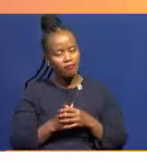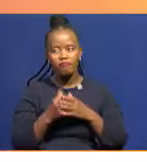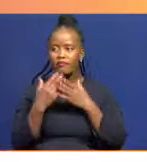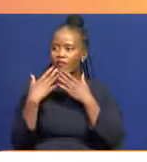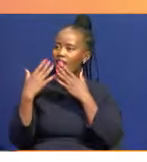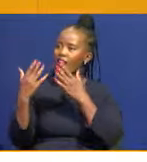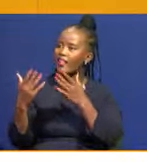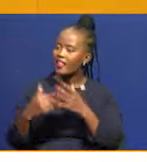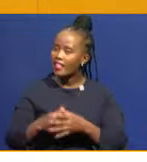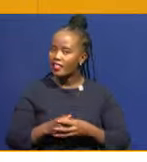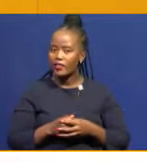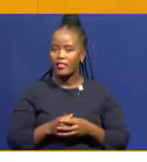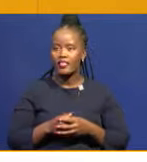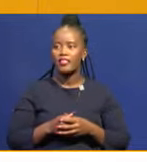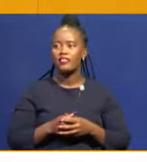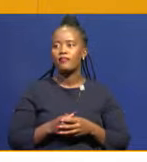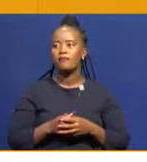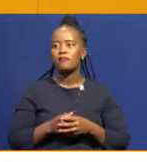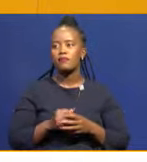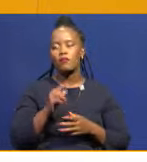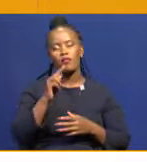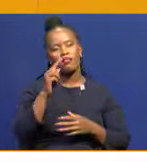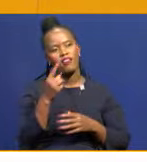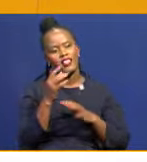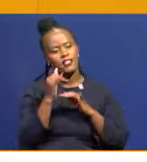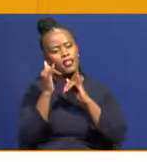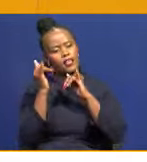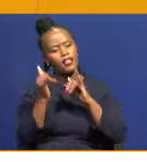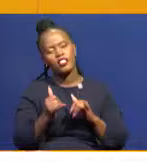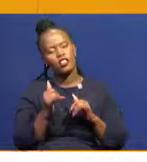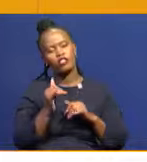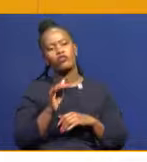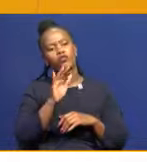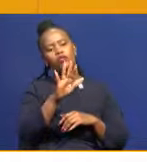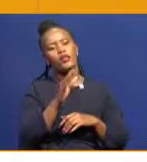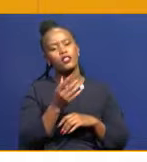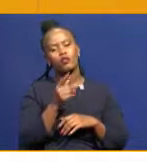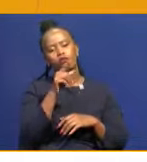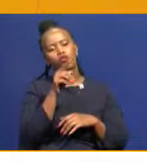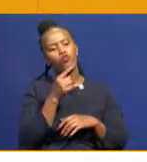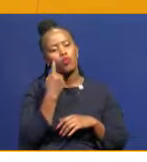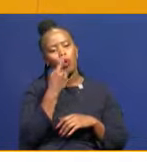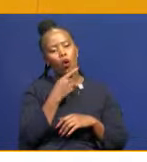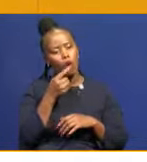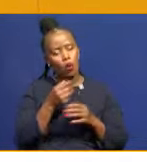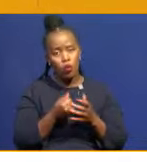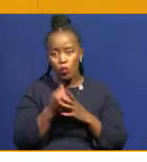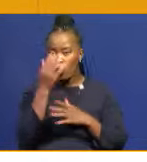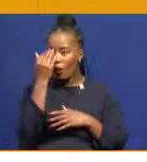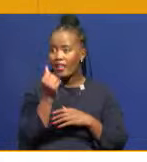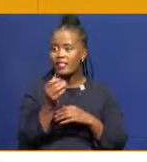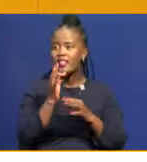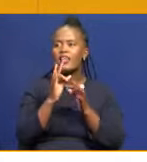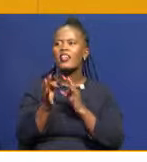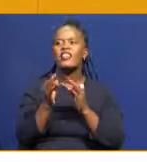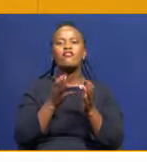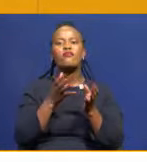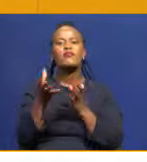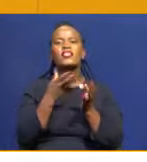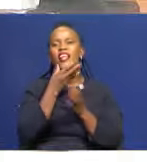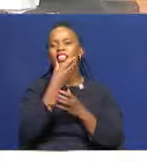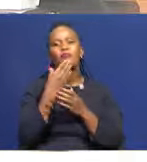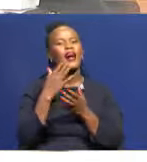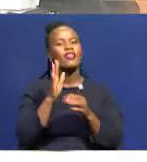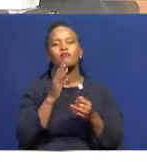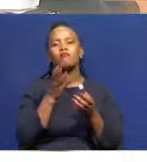sana. Hebu kwanza jitambulishe ile shughuli ambayo unafanya hasa, maana kitu kisema mfanyabiashara, biashara zipo nyingi. Pengine